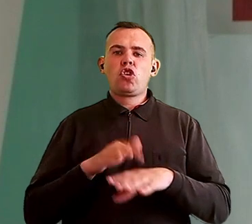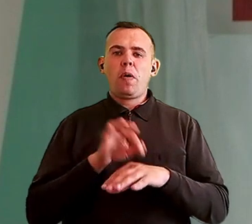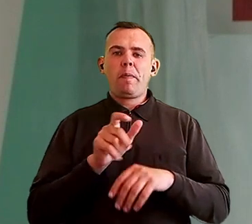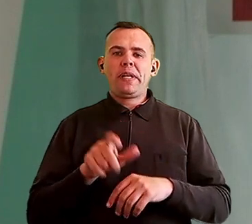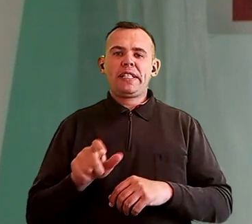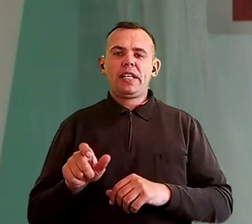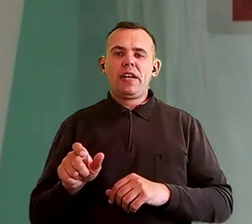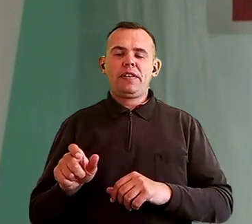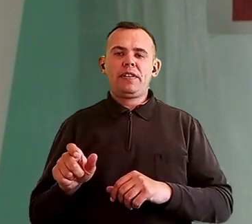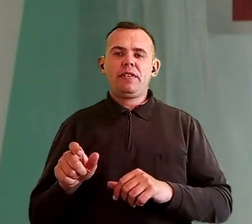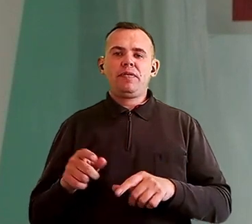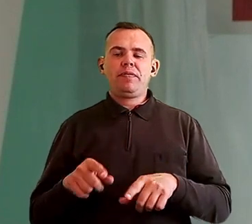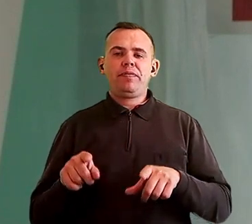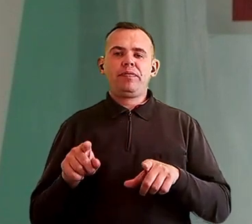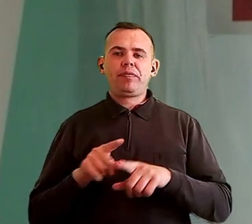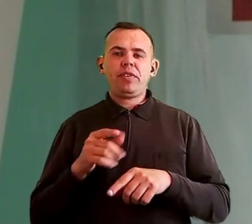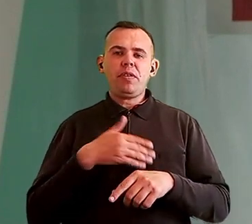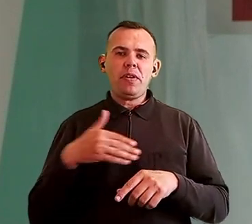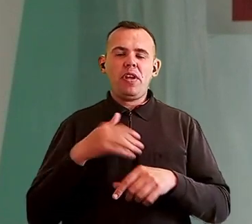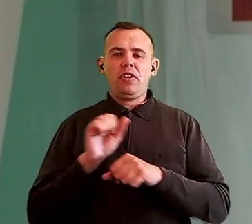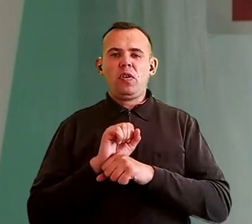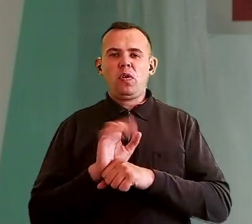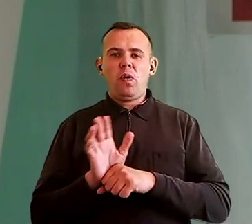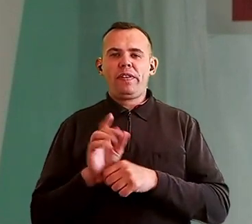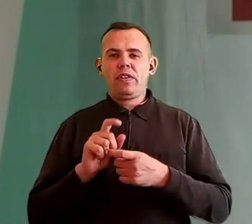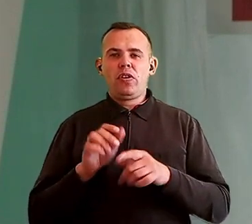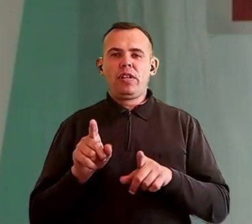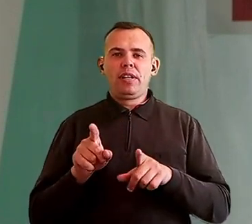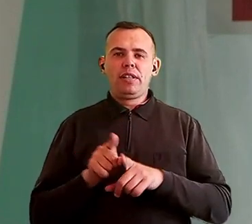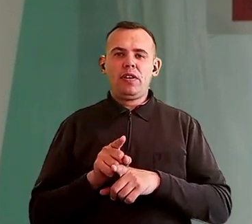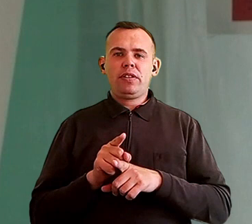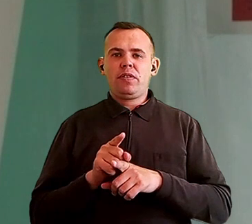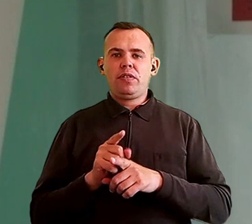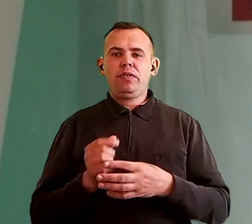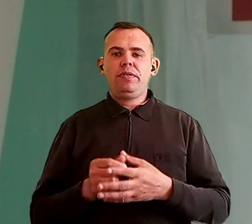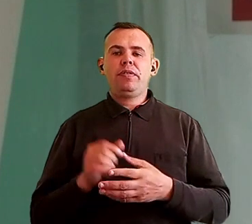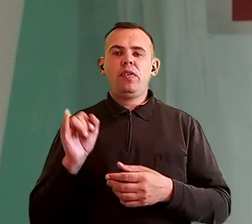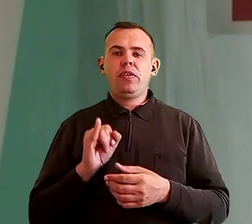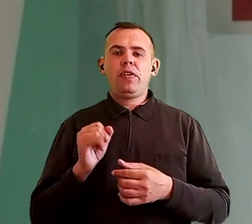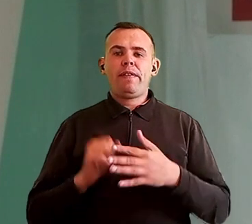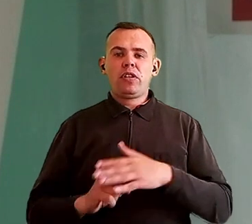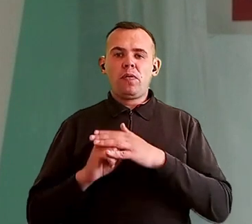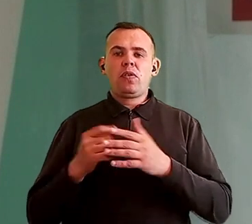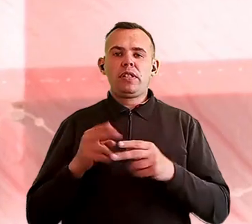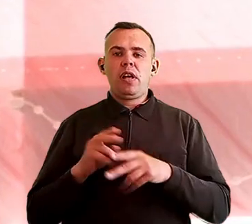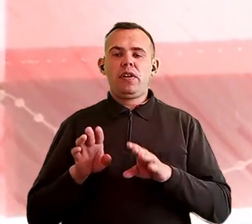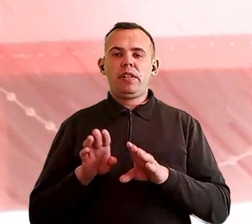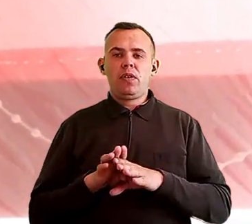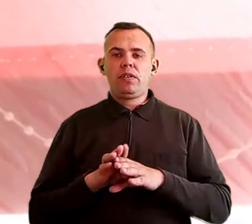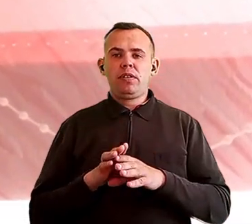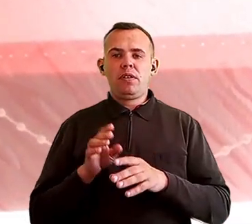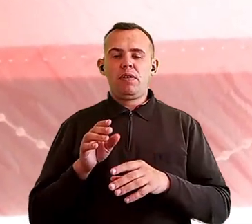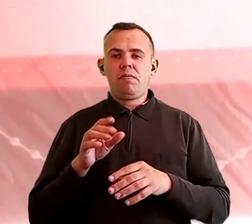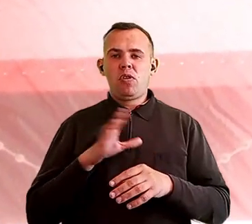справді, з пневмонією, з ковідною, їх близько 5-6 вони залишаються. І в основному це пацієнти, які були не вакциновані.